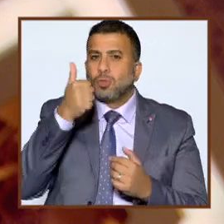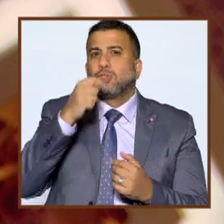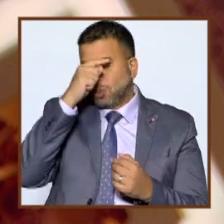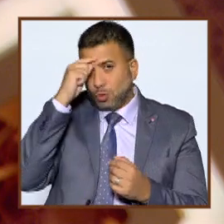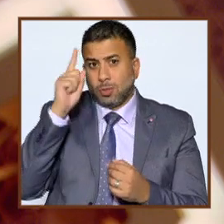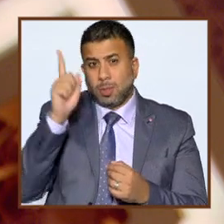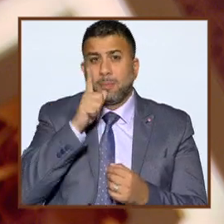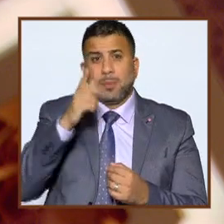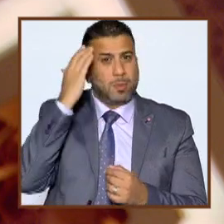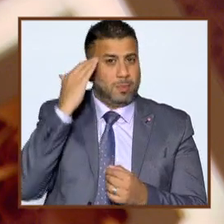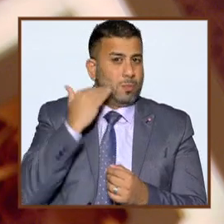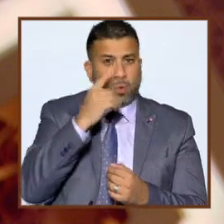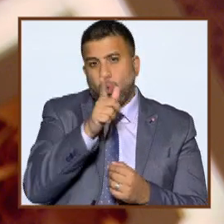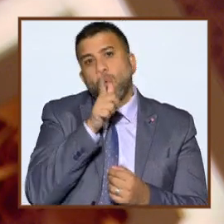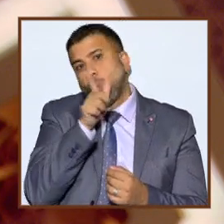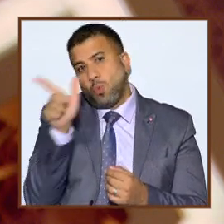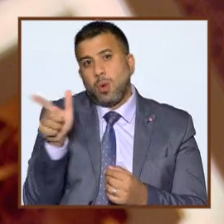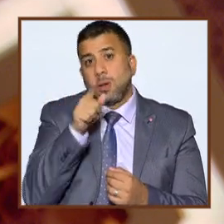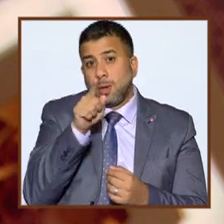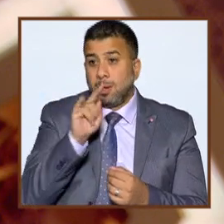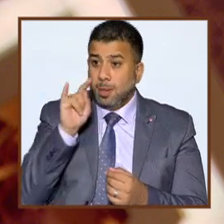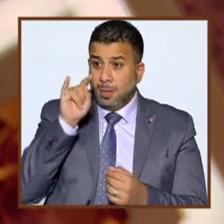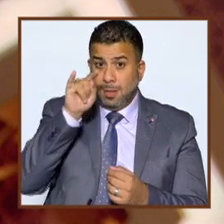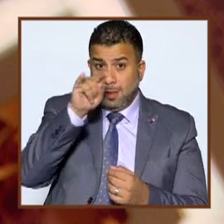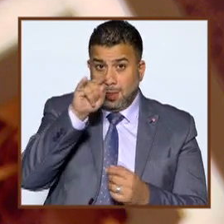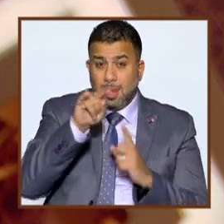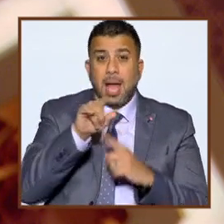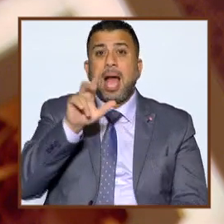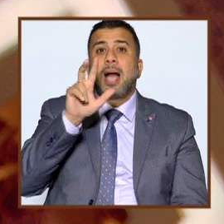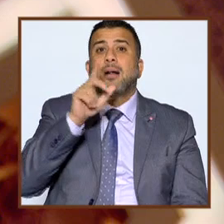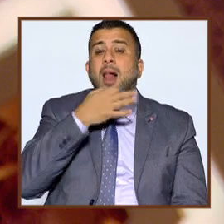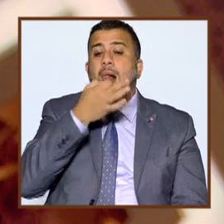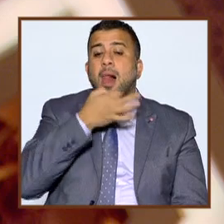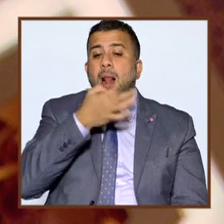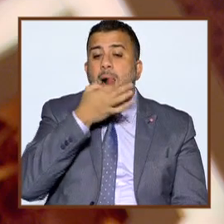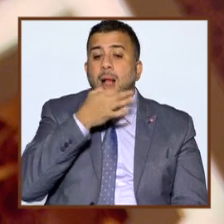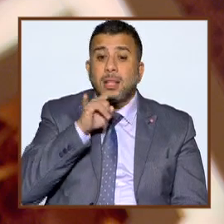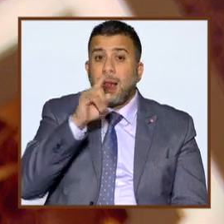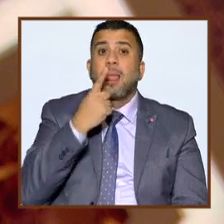لها إذا مرت على الميقات تلبي بالعمرة وجوبا حتى ولو كانت حائضا.